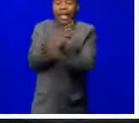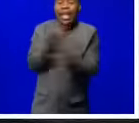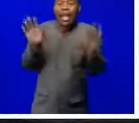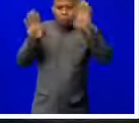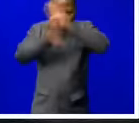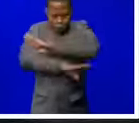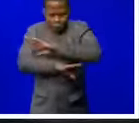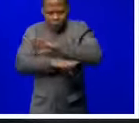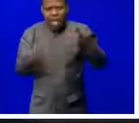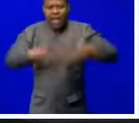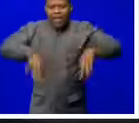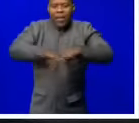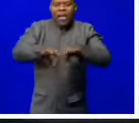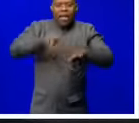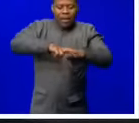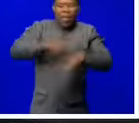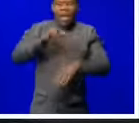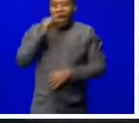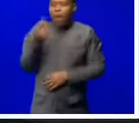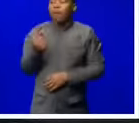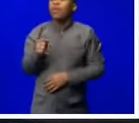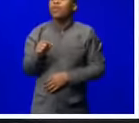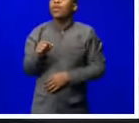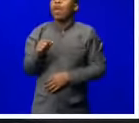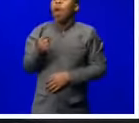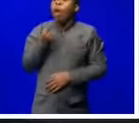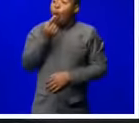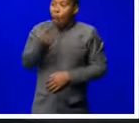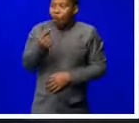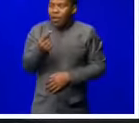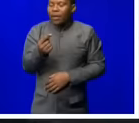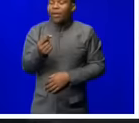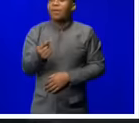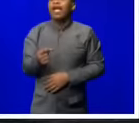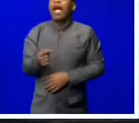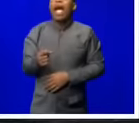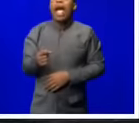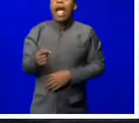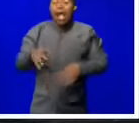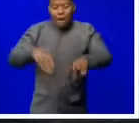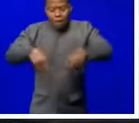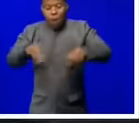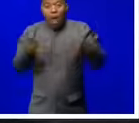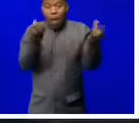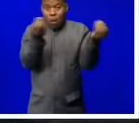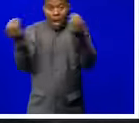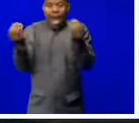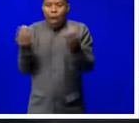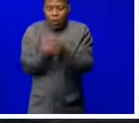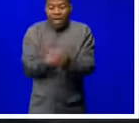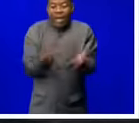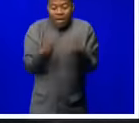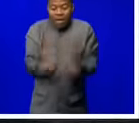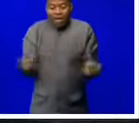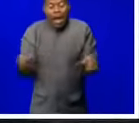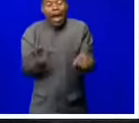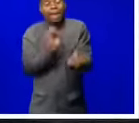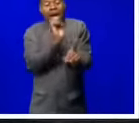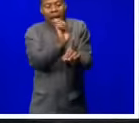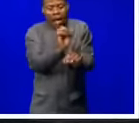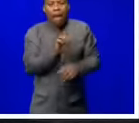Maseko Bans Dlamini uthi Maseko udutshulwe abukela ibhola nebamfa bakhe kulokunyenti latelwa kona Maseko uthi unamake